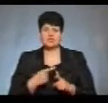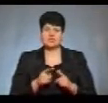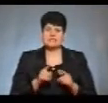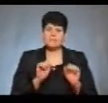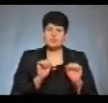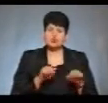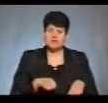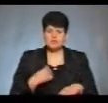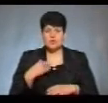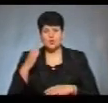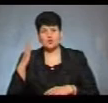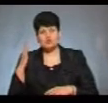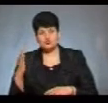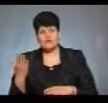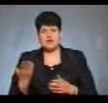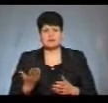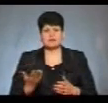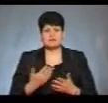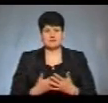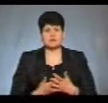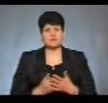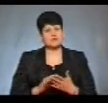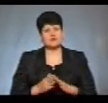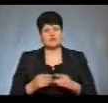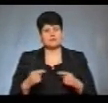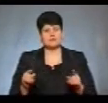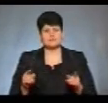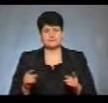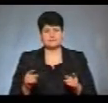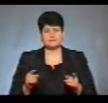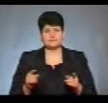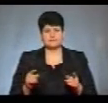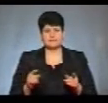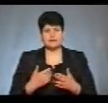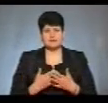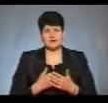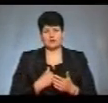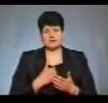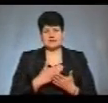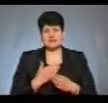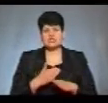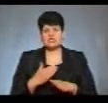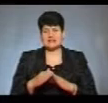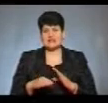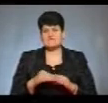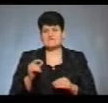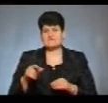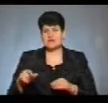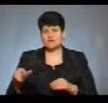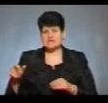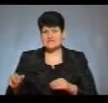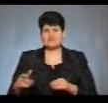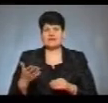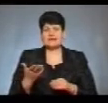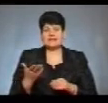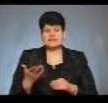можливості проголосувати умовно. Тут же ситуація. Ну, наприклад, от в нас є частина виборців, якою можливість проголосувати,